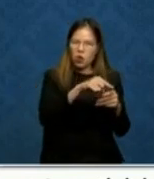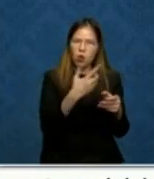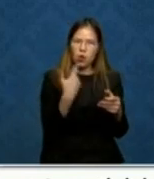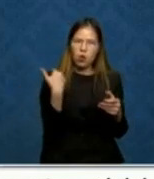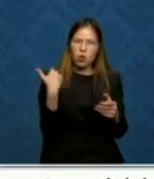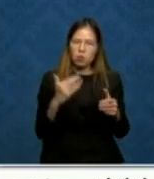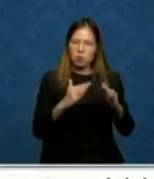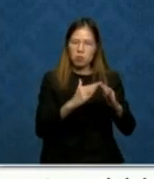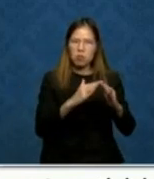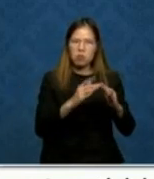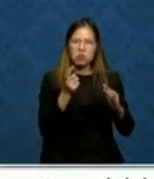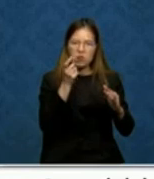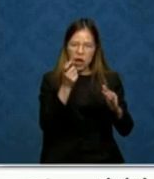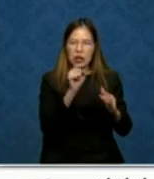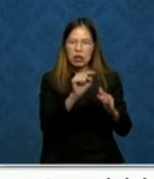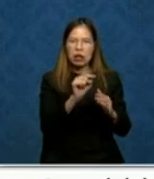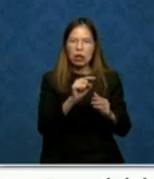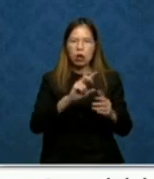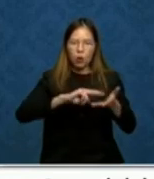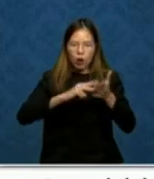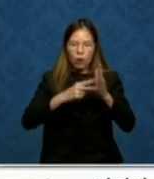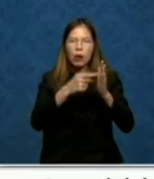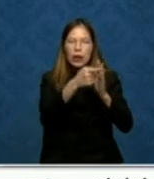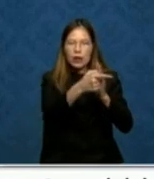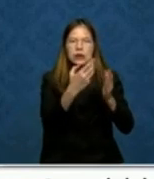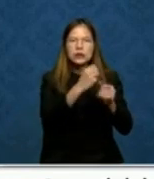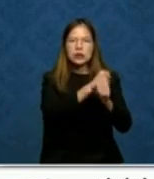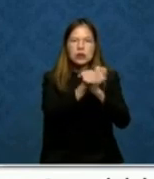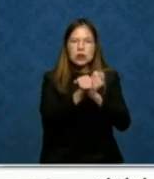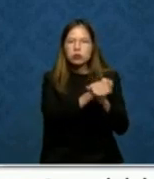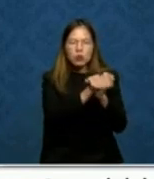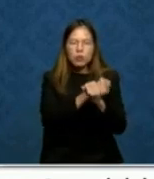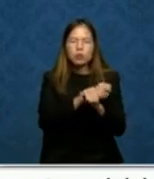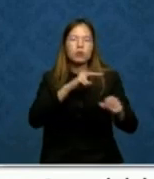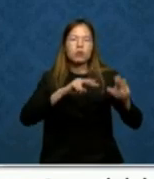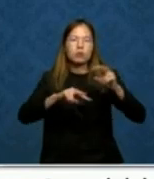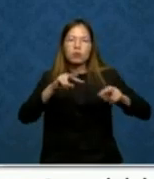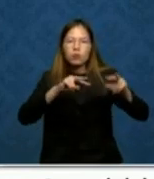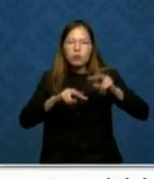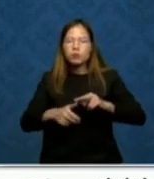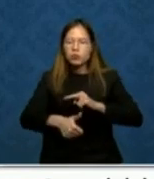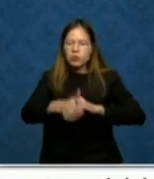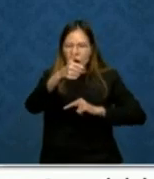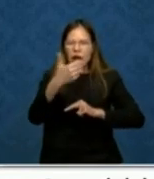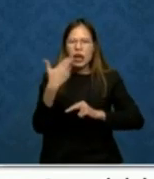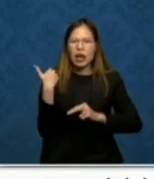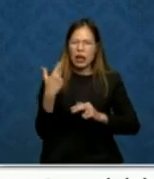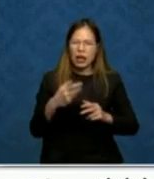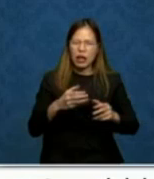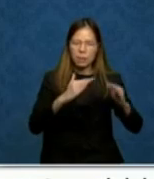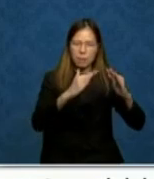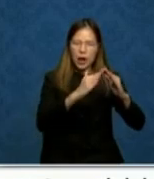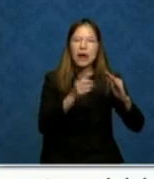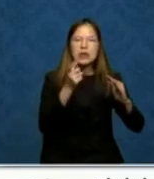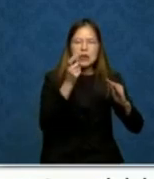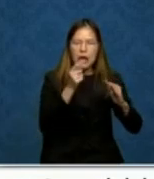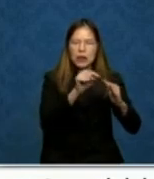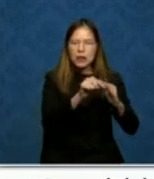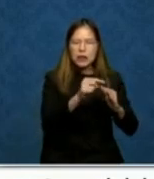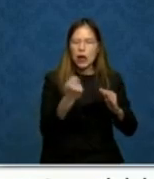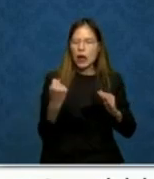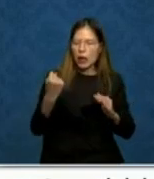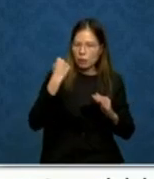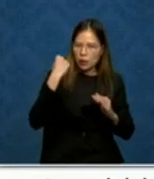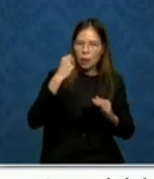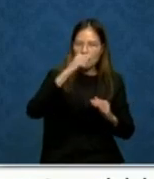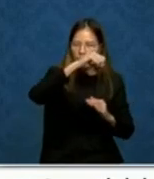ยู่บ้านใหญ่ของพวกเขานั่นก็คือให้ความปลอดภัยต่างๆสิ่งเหล่านี้ได้และบ้านใหญ่บางคนอาจจะมีอำนาจ